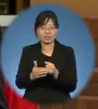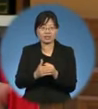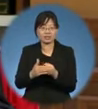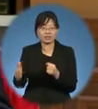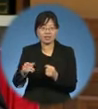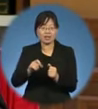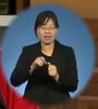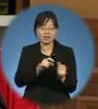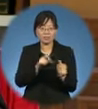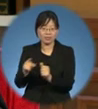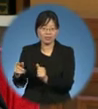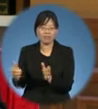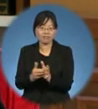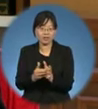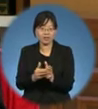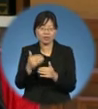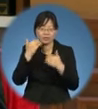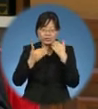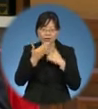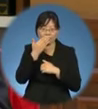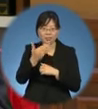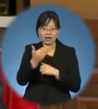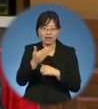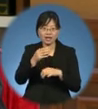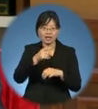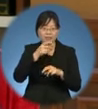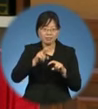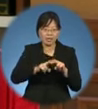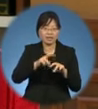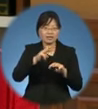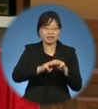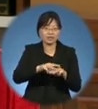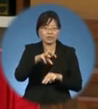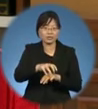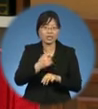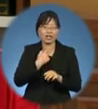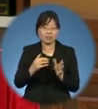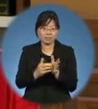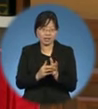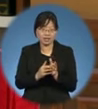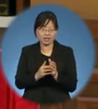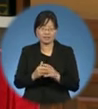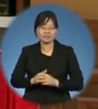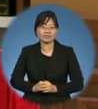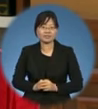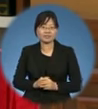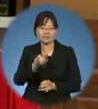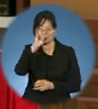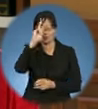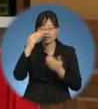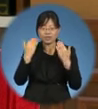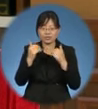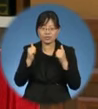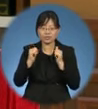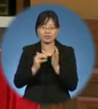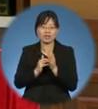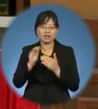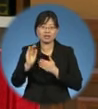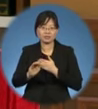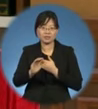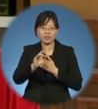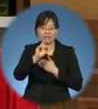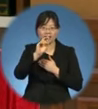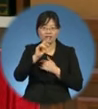뻥뻥 차고 말고 누구나 하는 다 하죠. 그건 어렸을 밭에서 때. 논에서 막 예, 예. 이런 시절이에요. 예, 예. 이제 중학교를 졸업하고